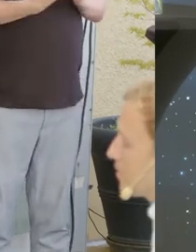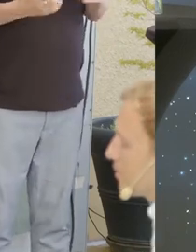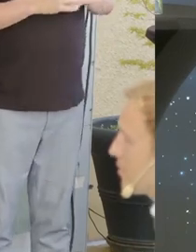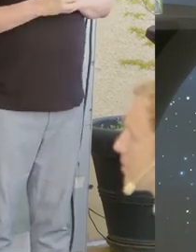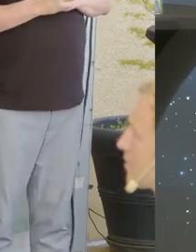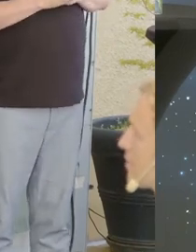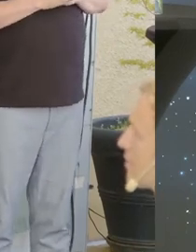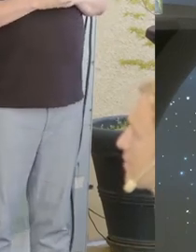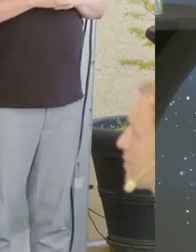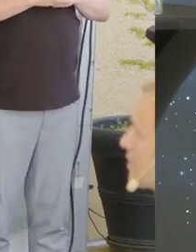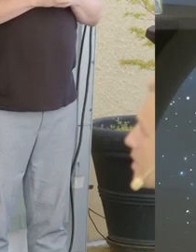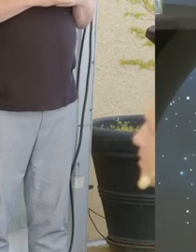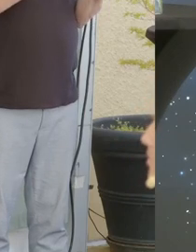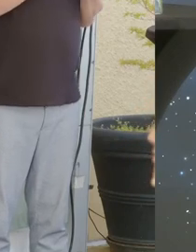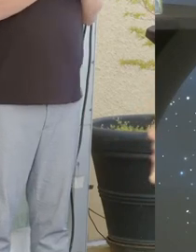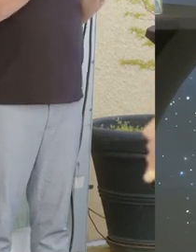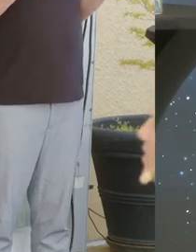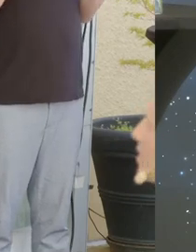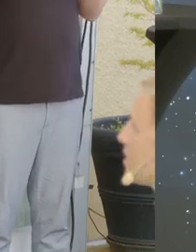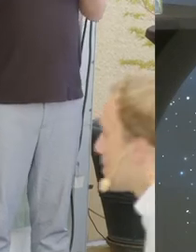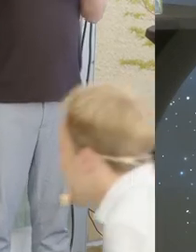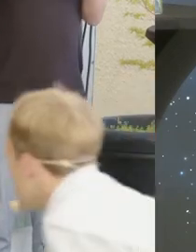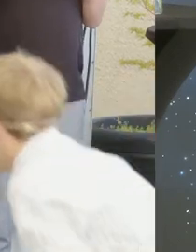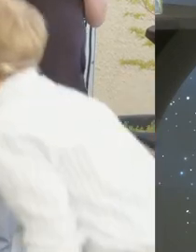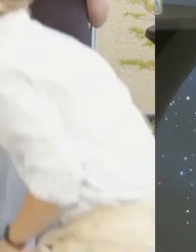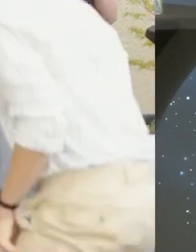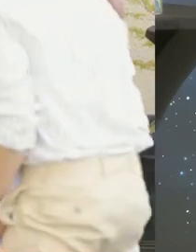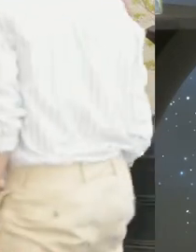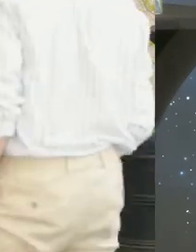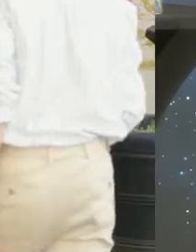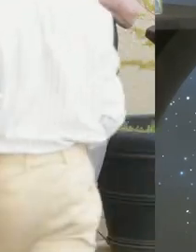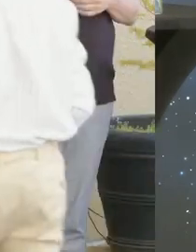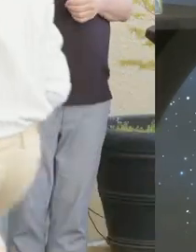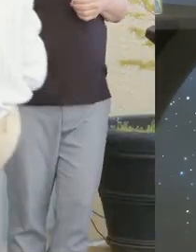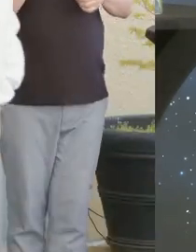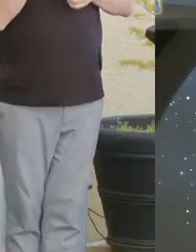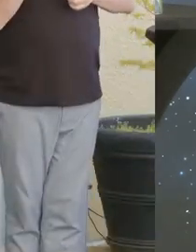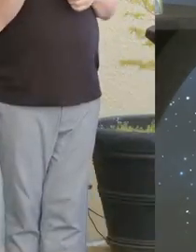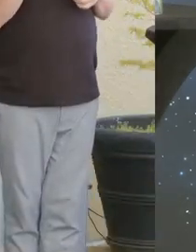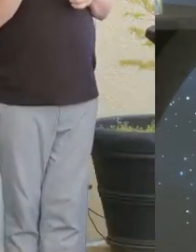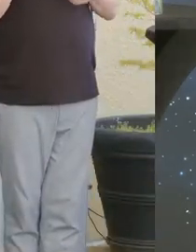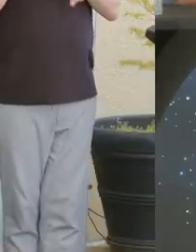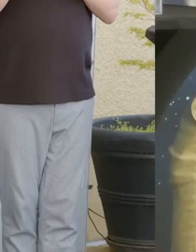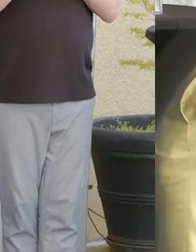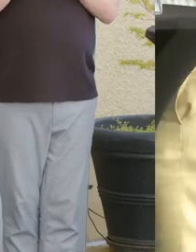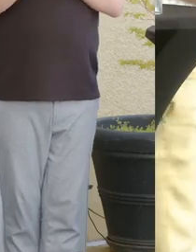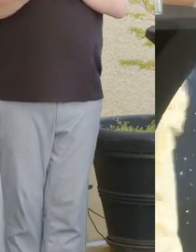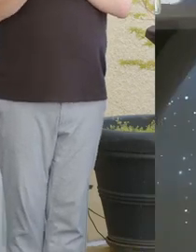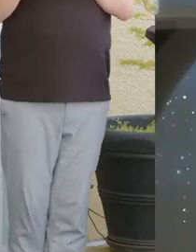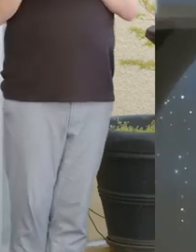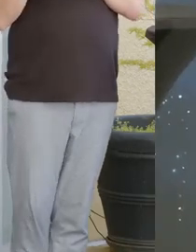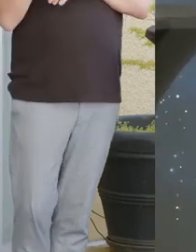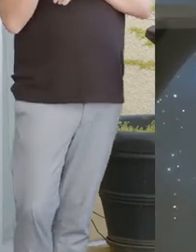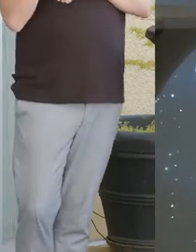med mig. Så först vill jag välkomna Erik Lut, som är projektledare på Wikimedia Sverige, fram här. Vi